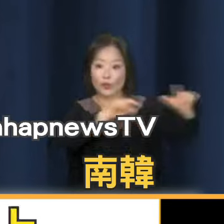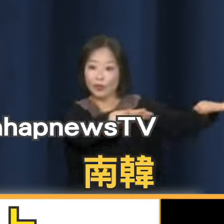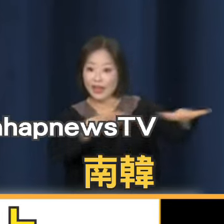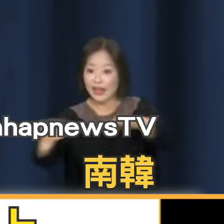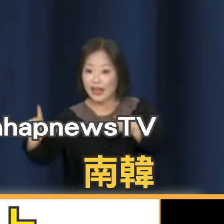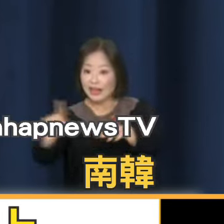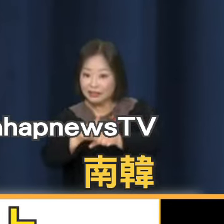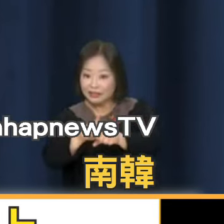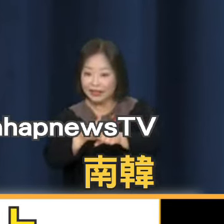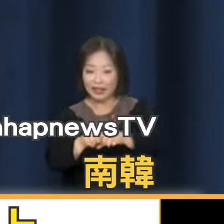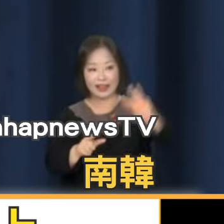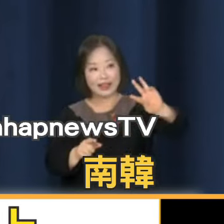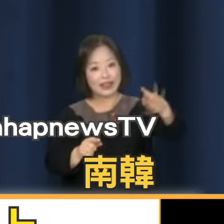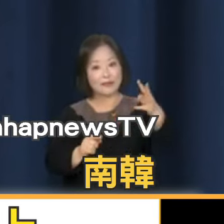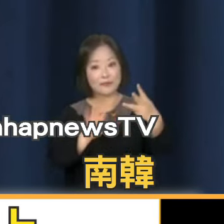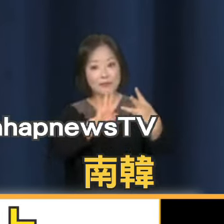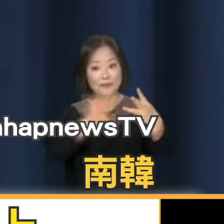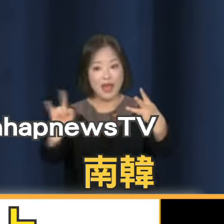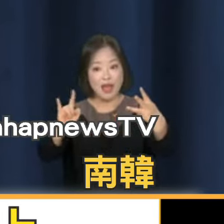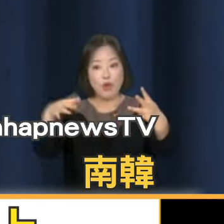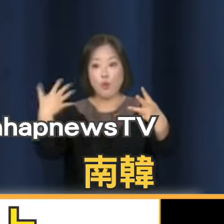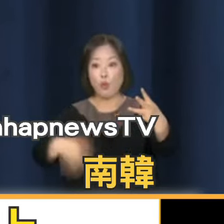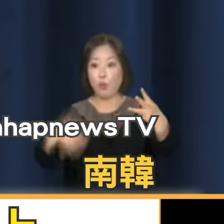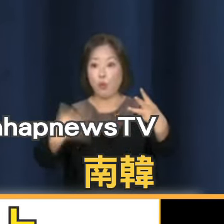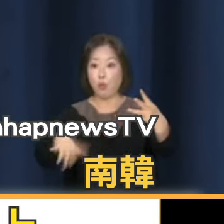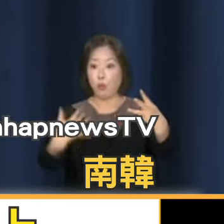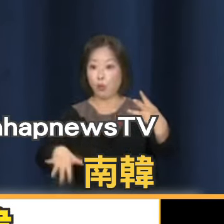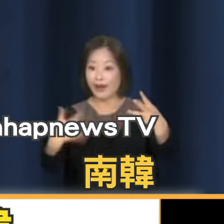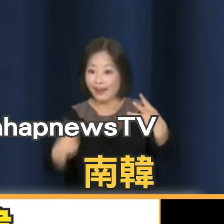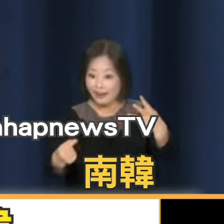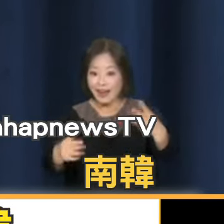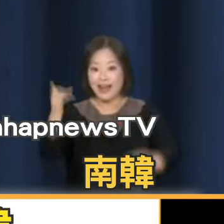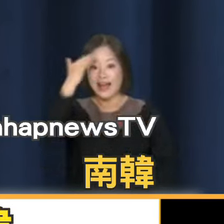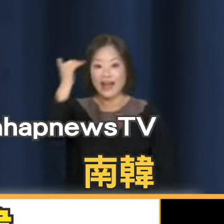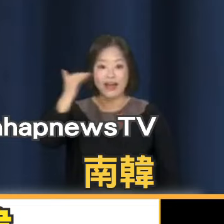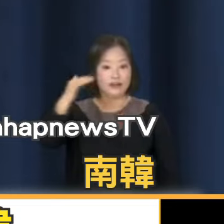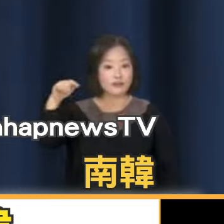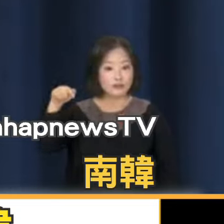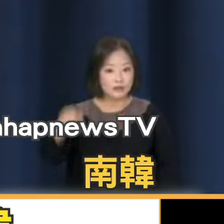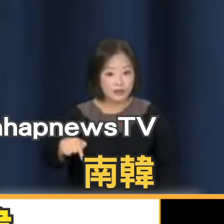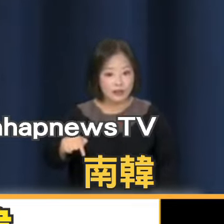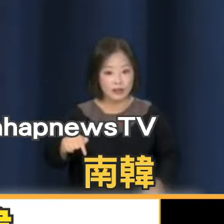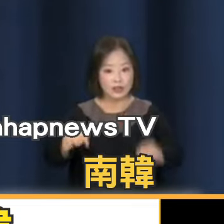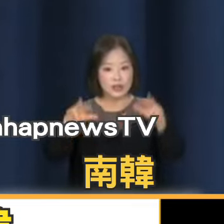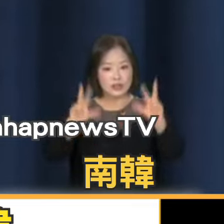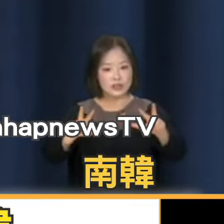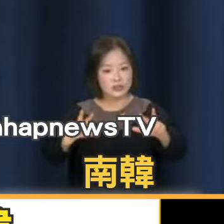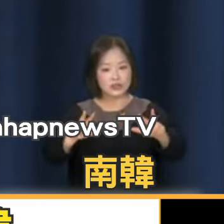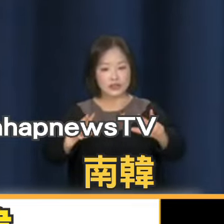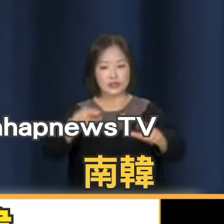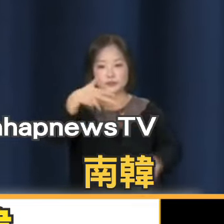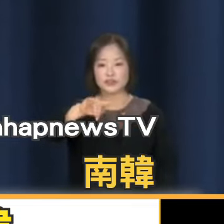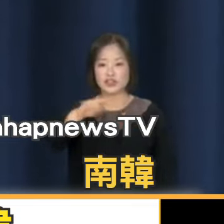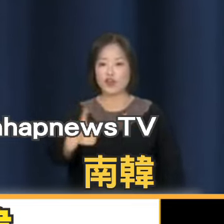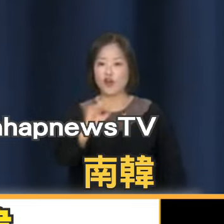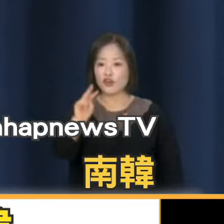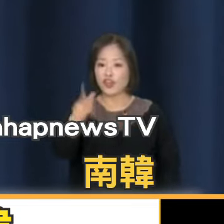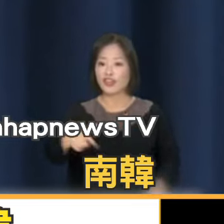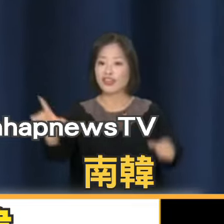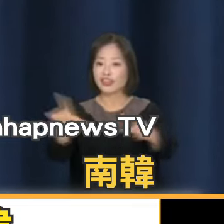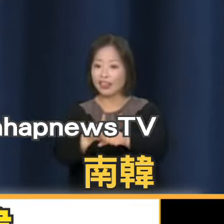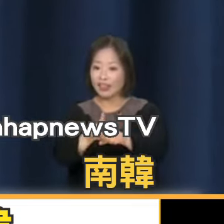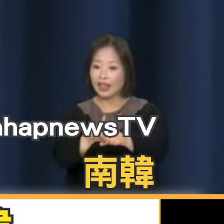의300배가넘는규모이고우리나라전체가천연가스는최